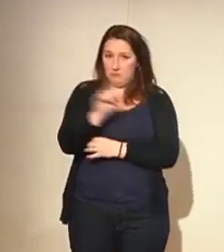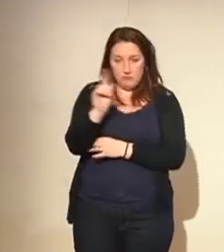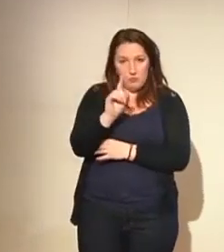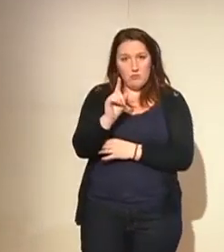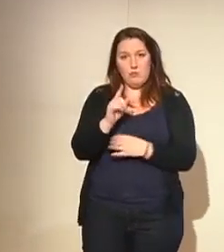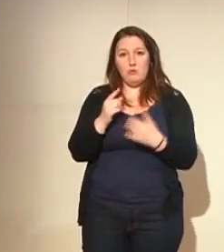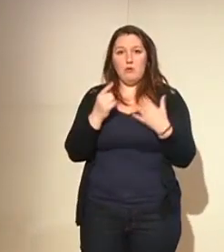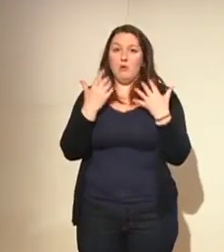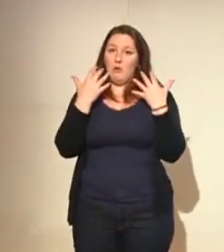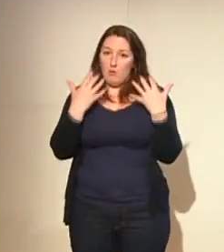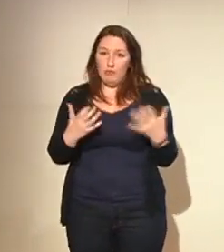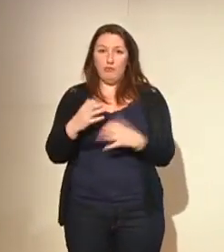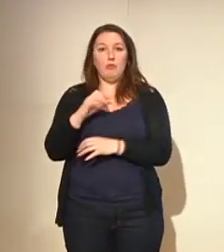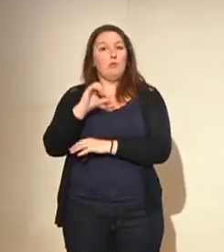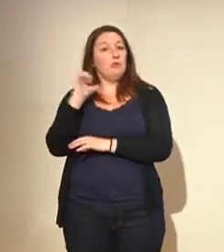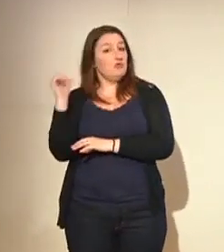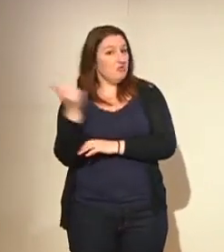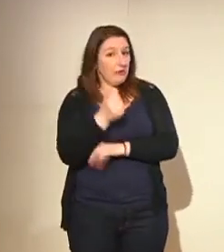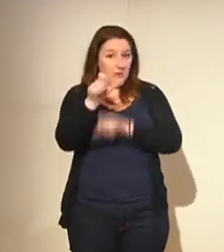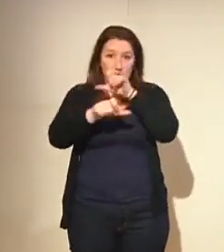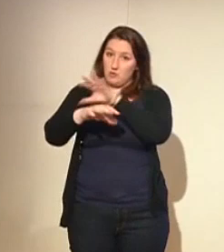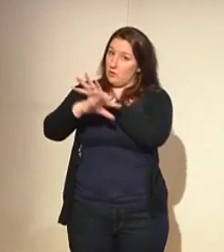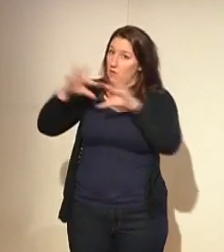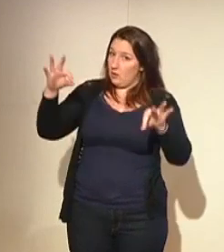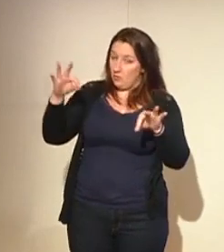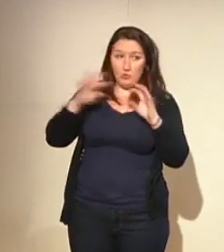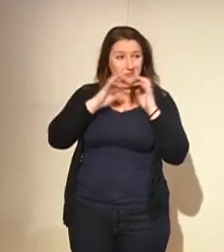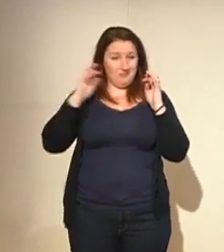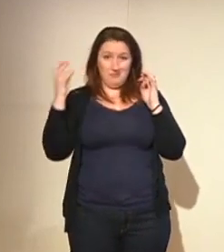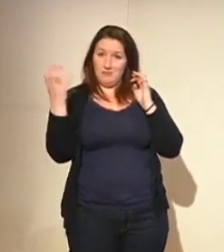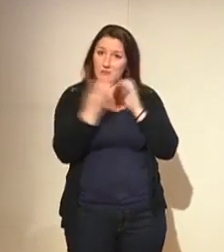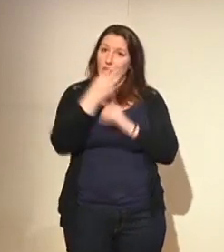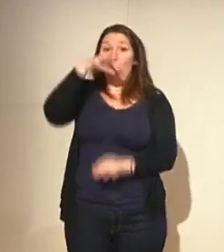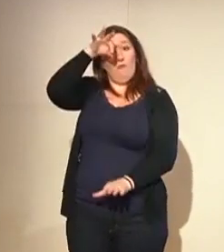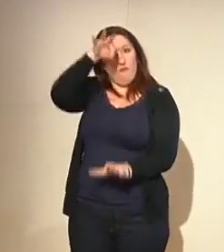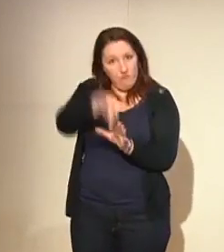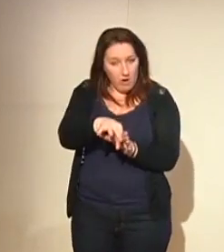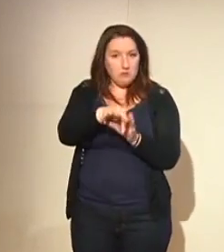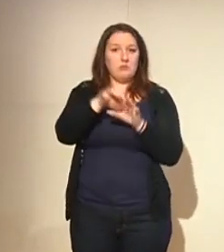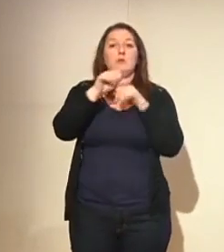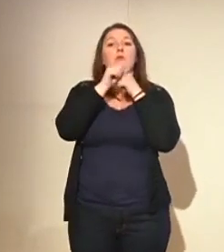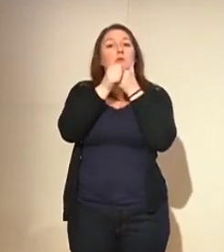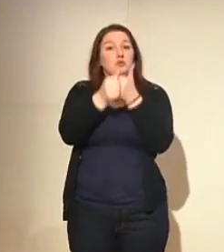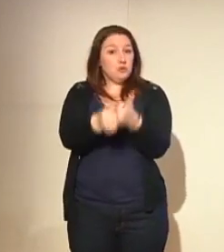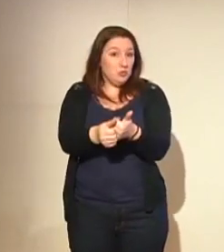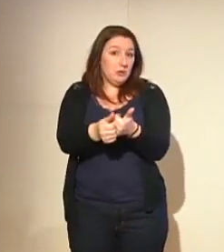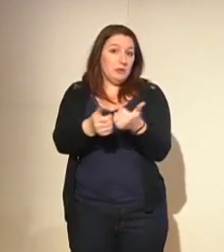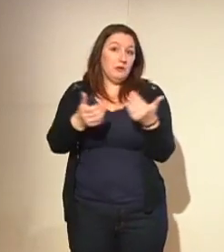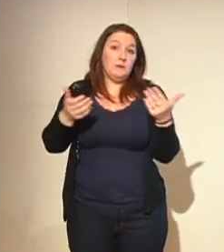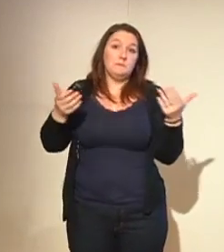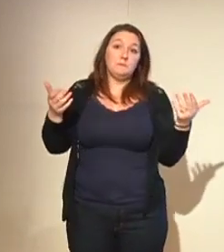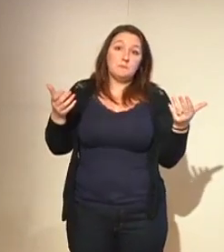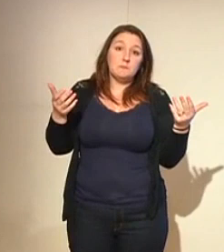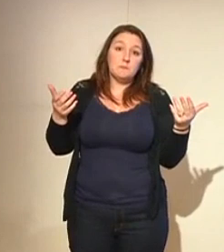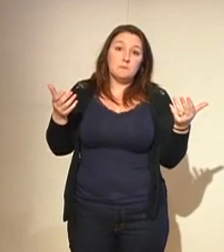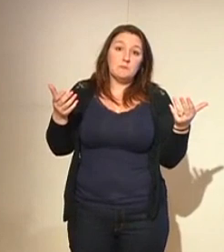que chaque élu de l'assemblée délibérante puisse voter en fonction non pas